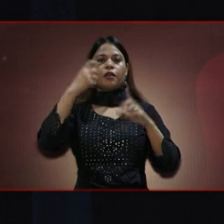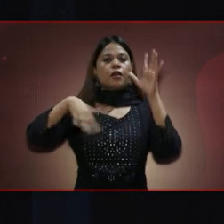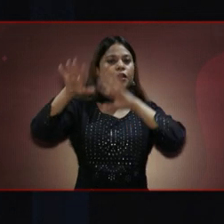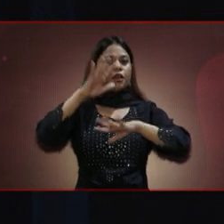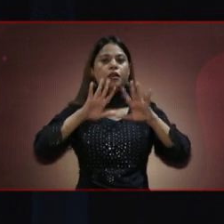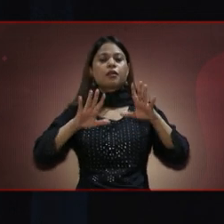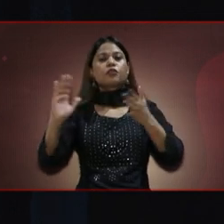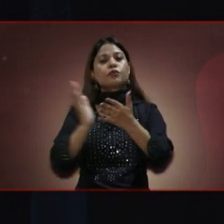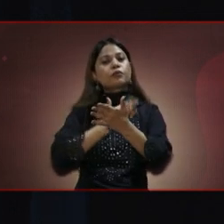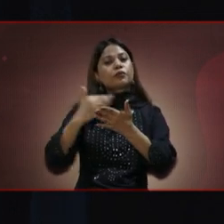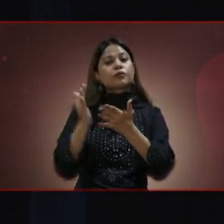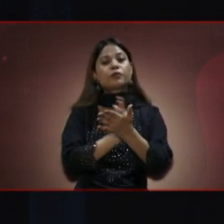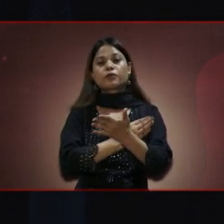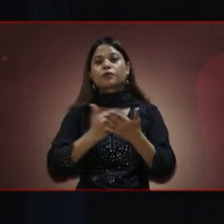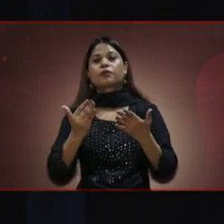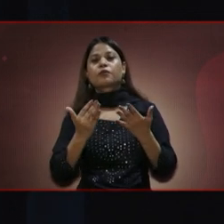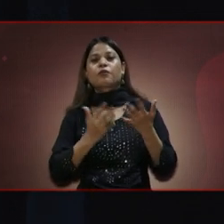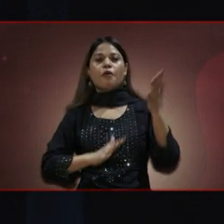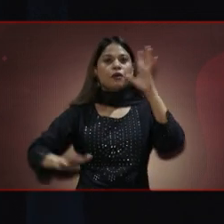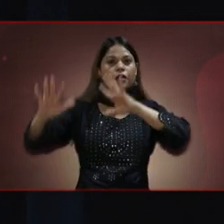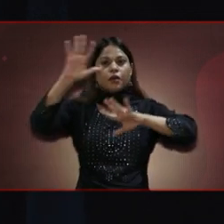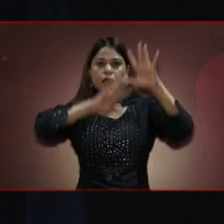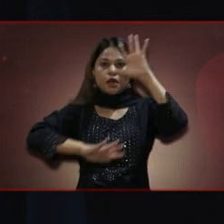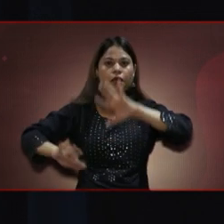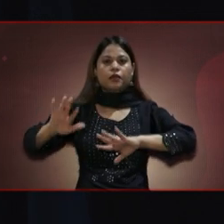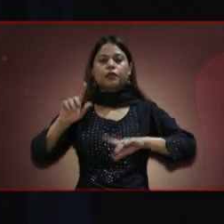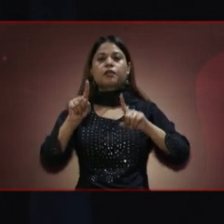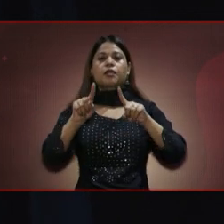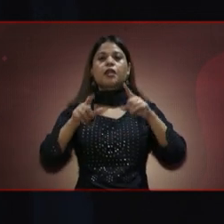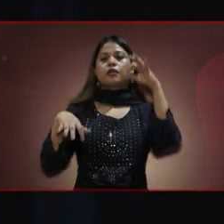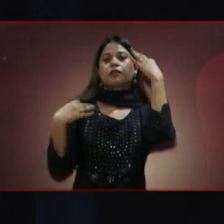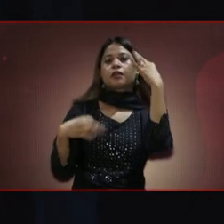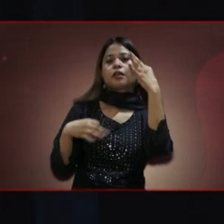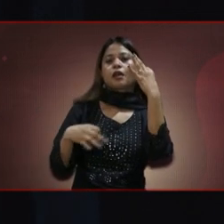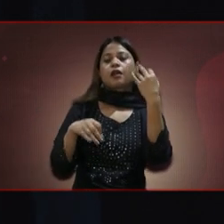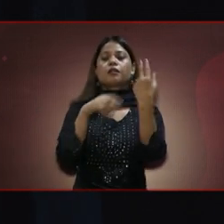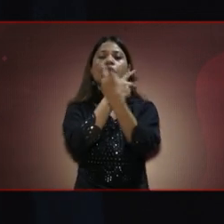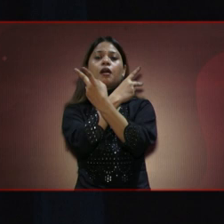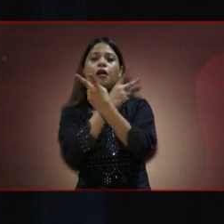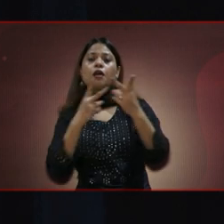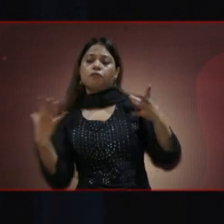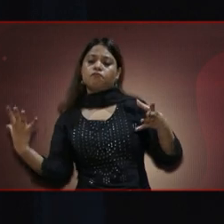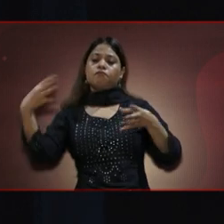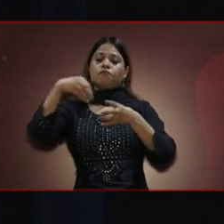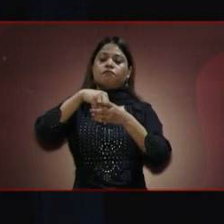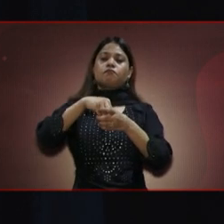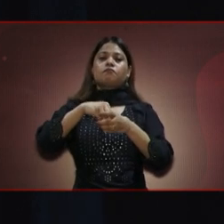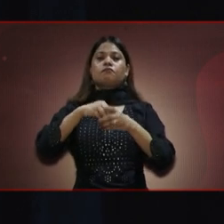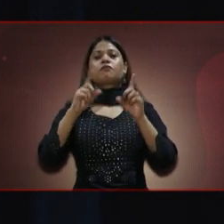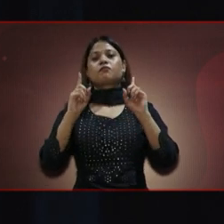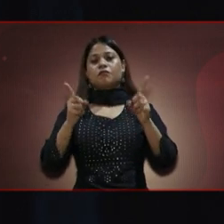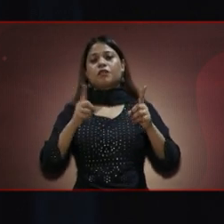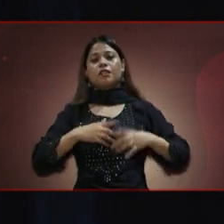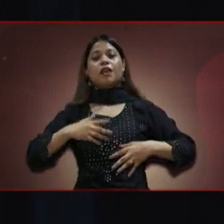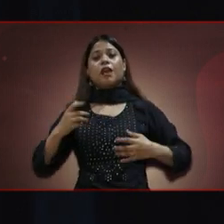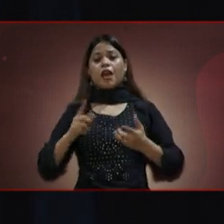उसमें सॉन्ग, ड्रामा, डांस, ये सारा फीचर ये जॉयफुल लर्निंग का हिस्सा